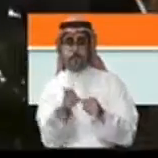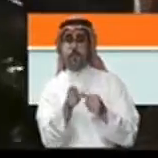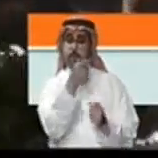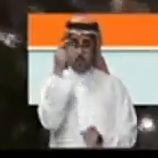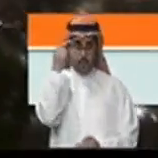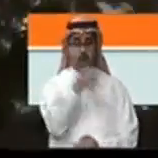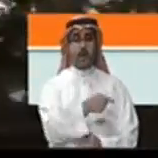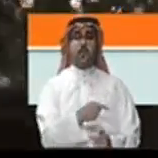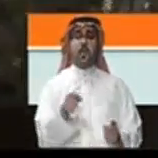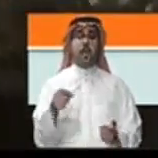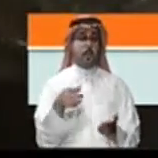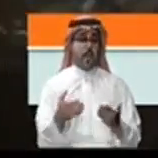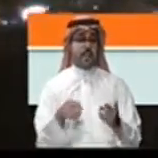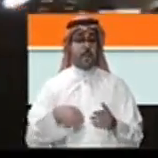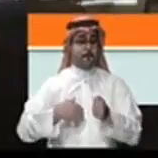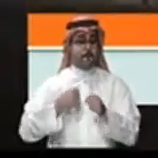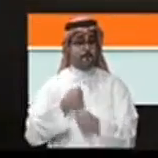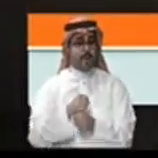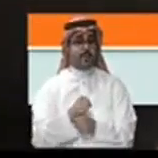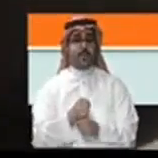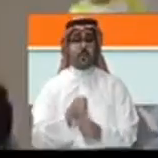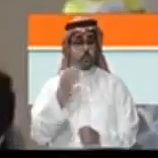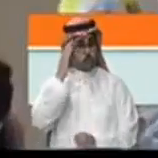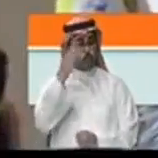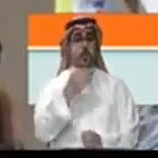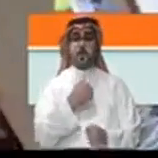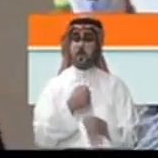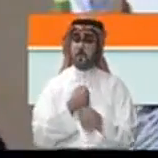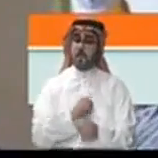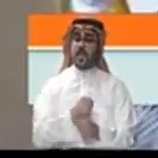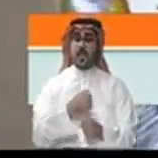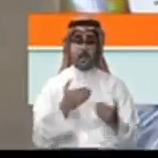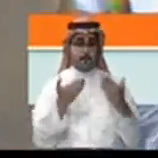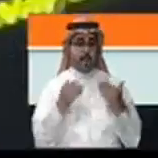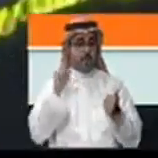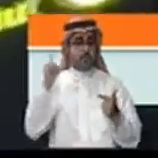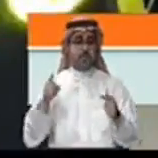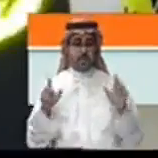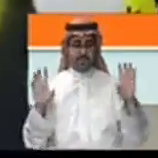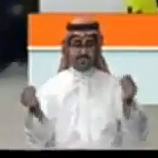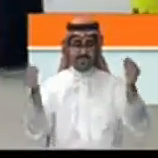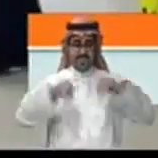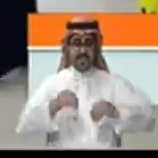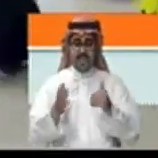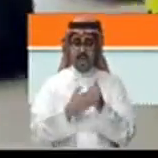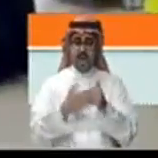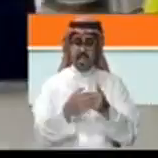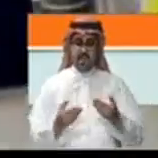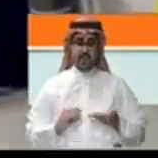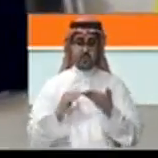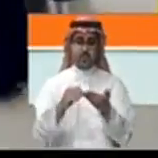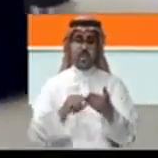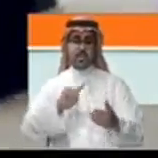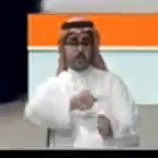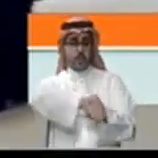المملكة بالأماكن المقدسة وزوارها خلال مواسم الحج والعمرة بهدف توفير وسيلة نقل آمنة